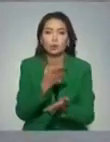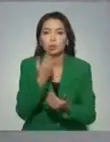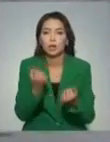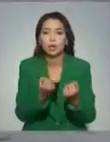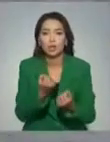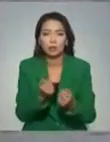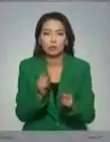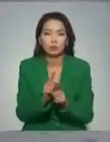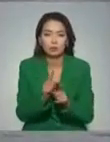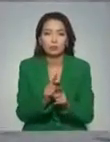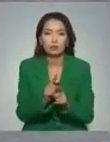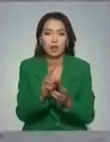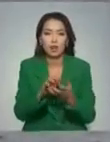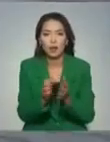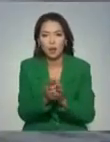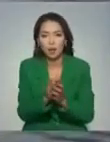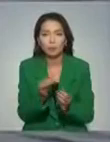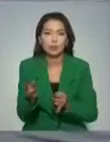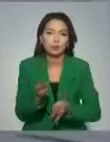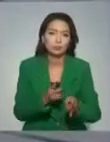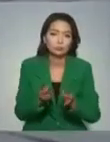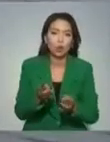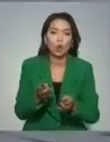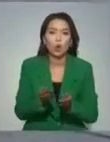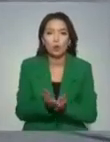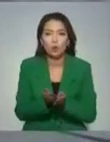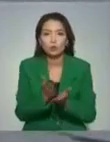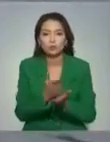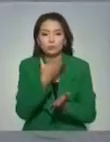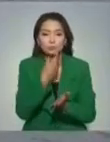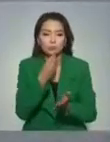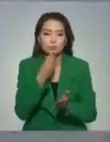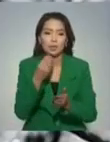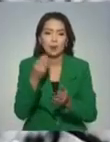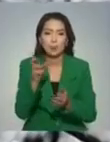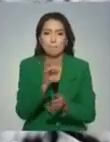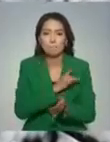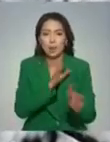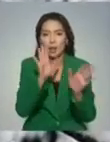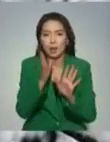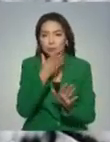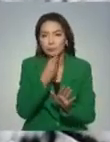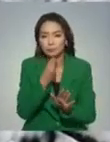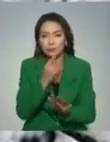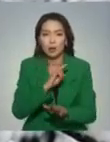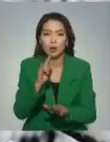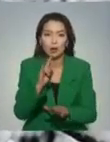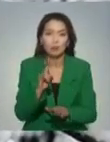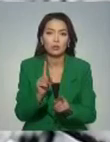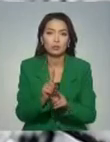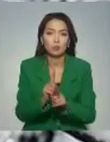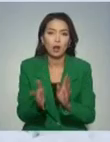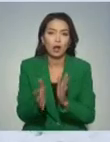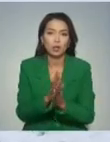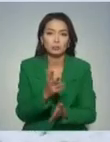лепят снеговики, катаются на лодке и любуются белым пейзажем. А чего не скажешь об авиапассажирах. Накануне отменили почти 300 рейсов